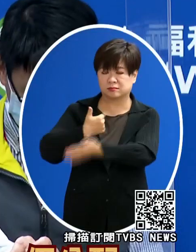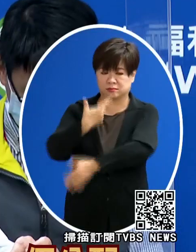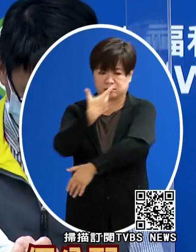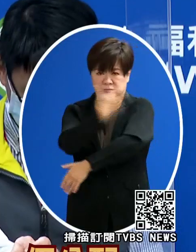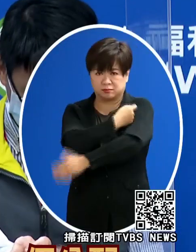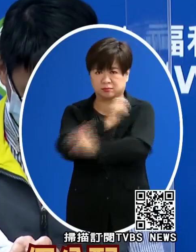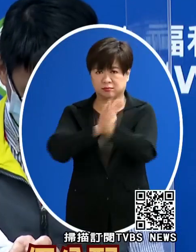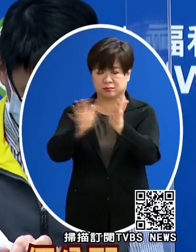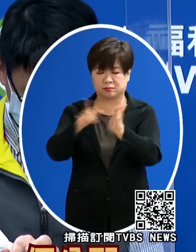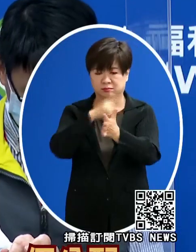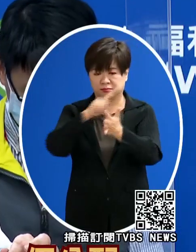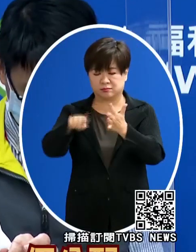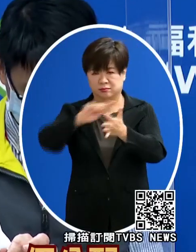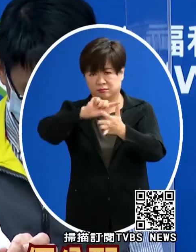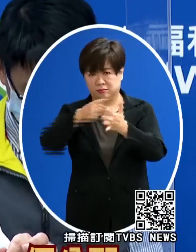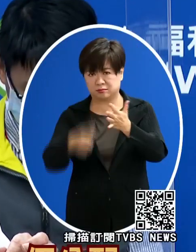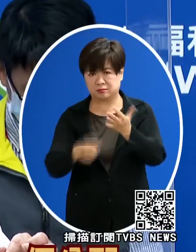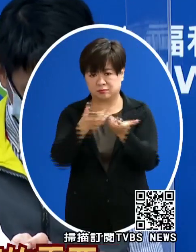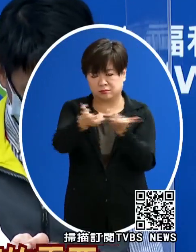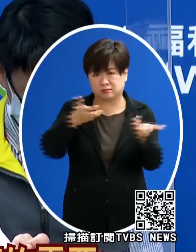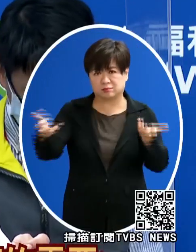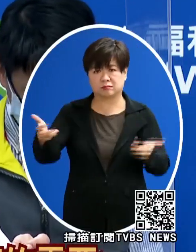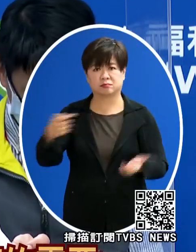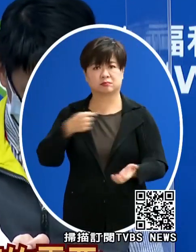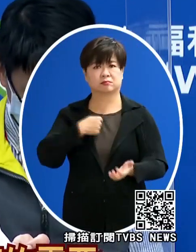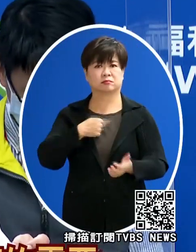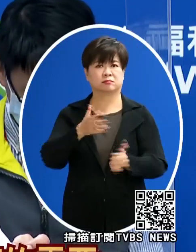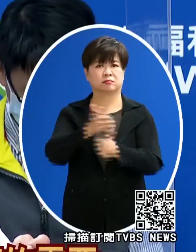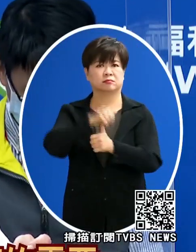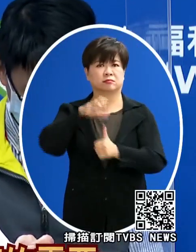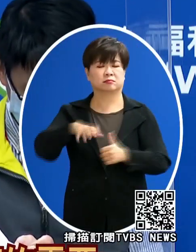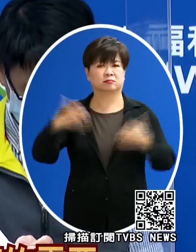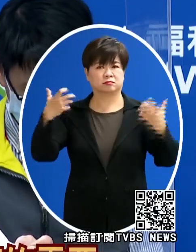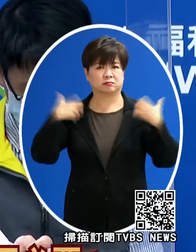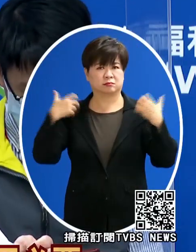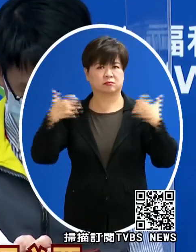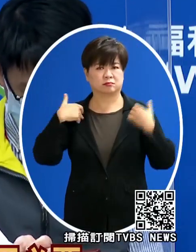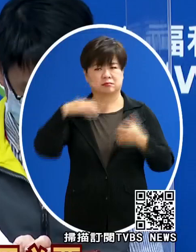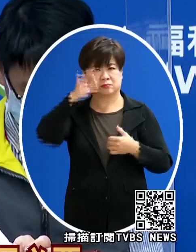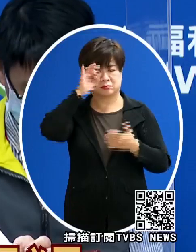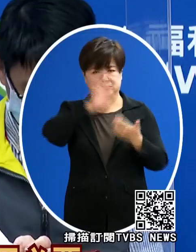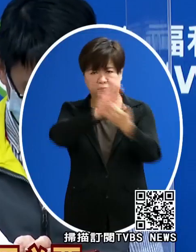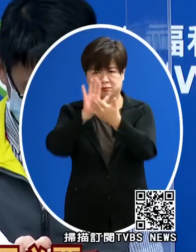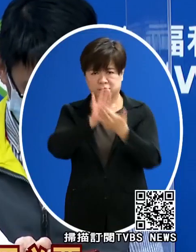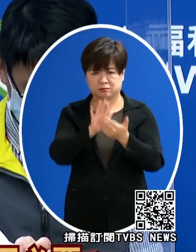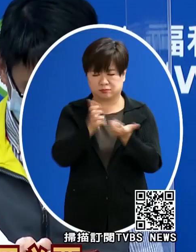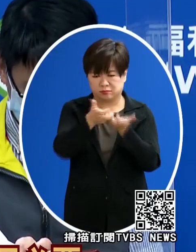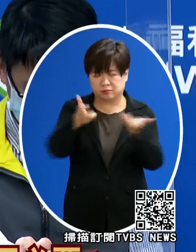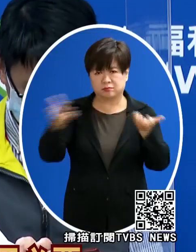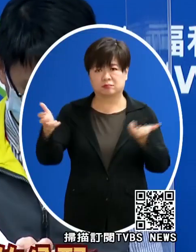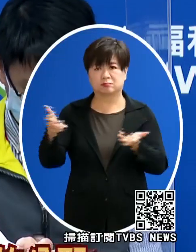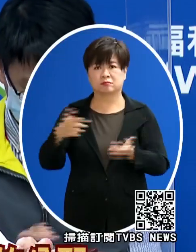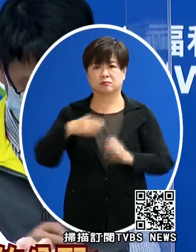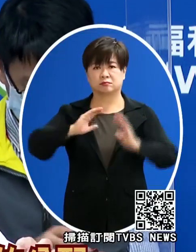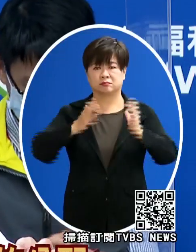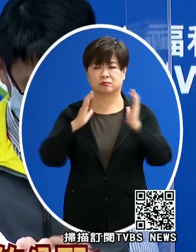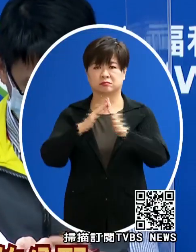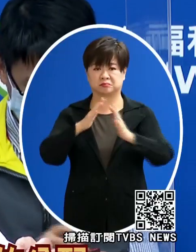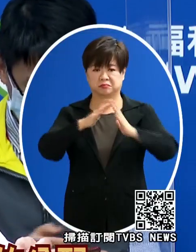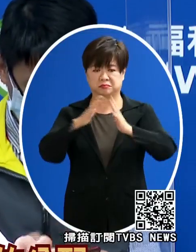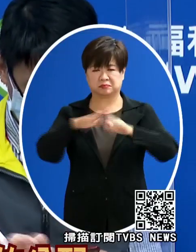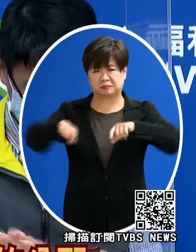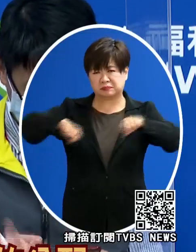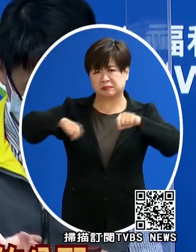打的顺序、施打的一个分配，那当然是由中央根据防疫的需要跟国家战略上的一个必要，做一